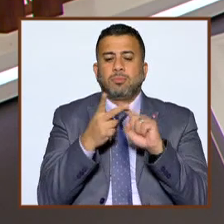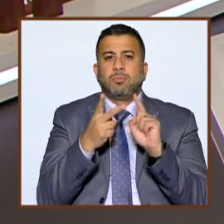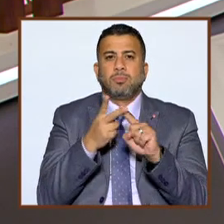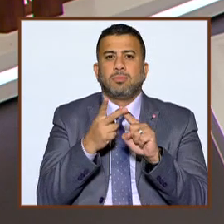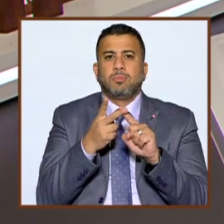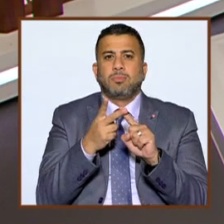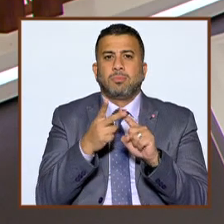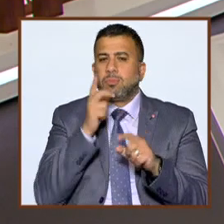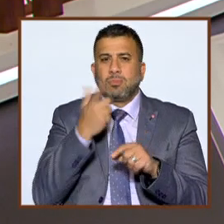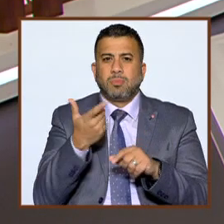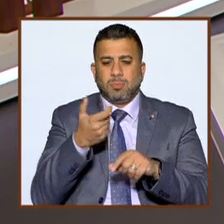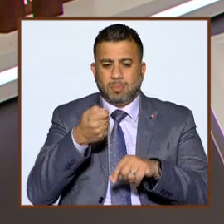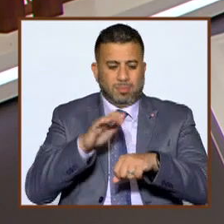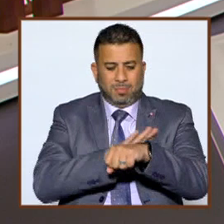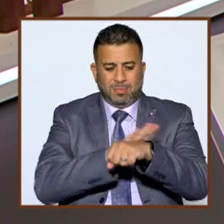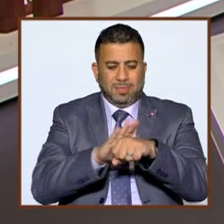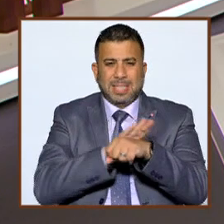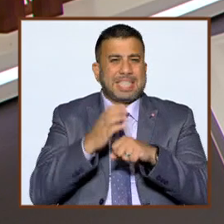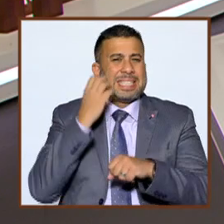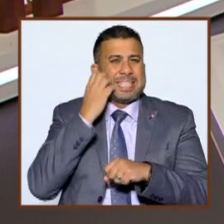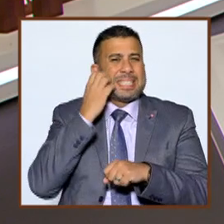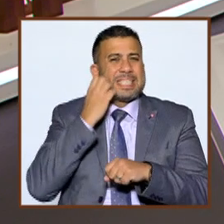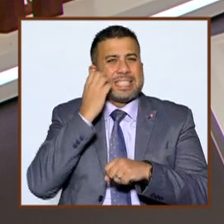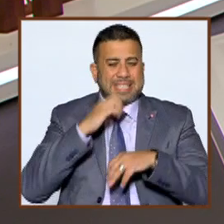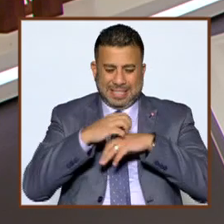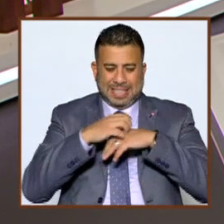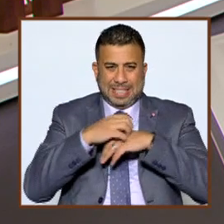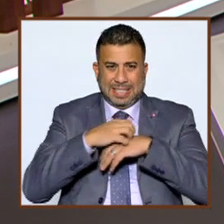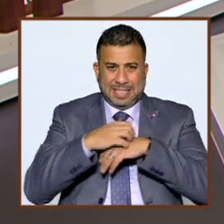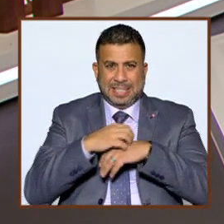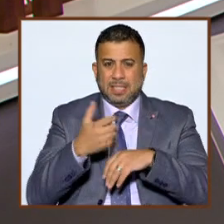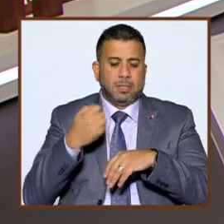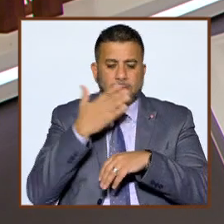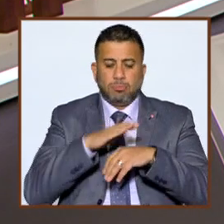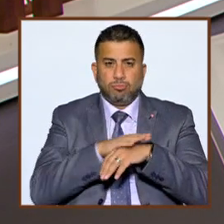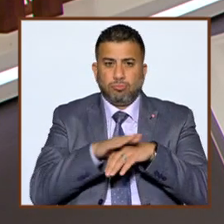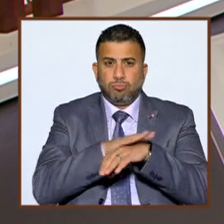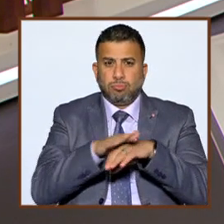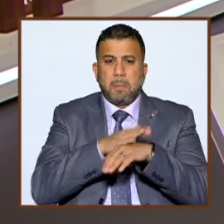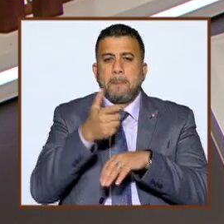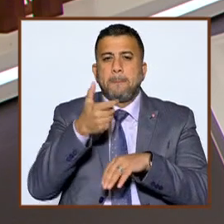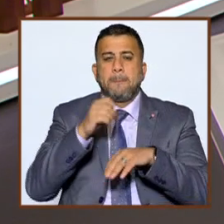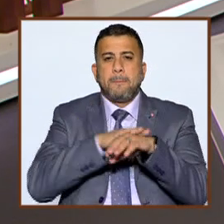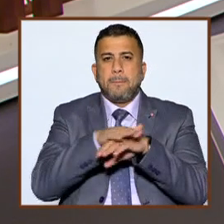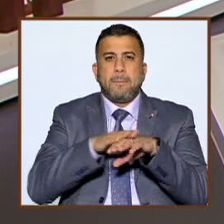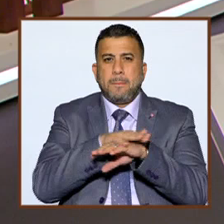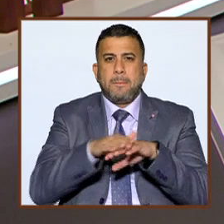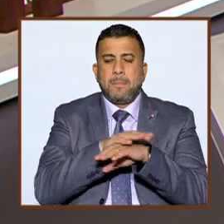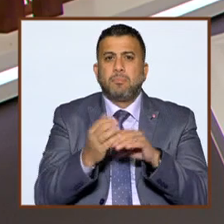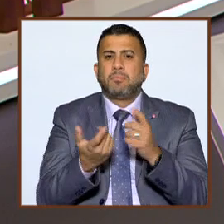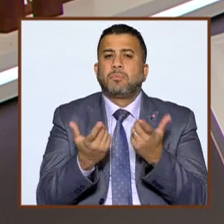بالحساسية، أدهن جسمي بالمرهم، فوقت الصلاة ما أغسله لأن الأعضاء